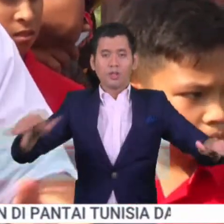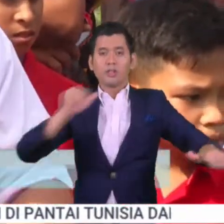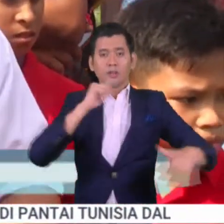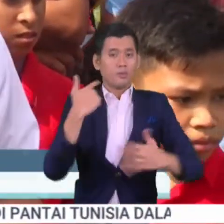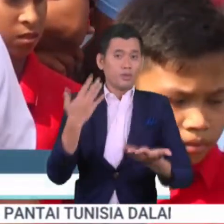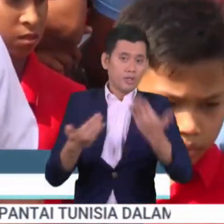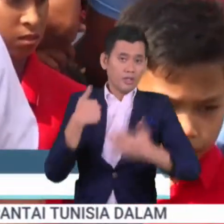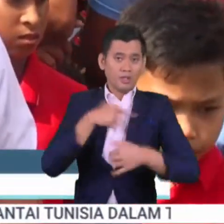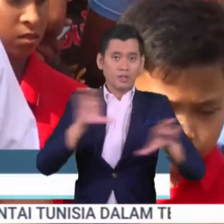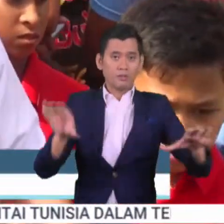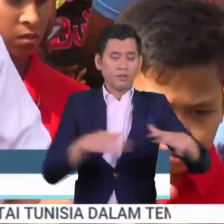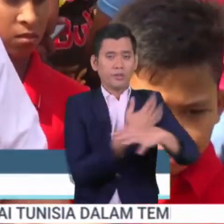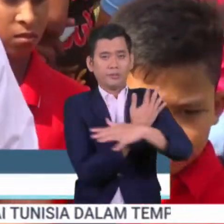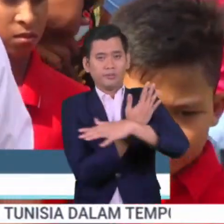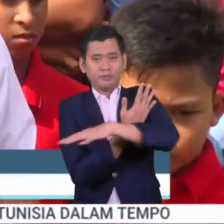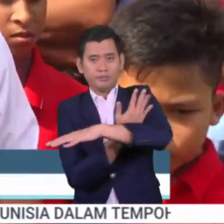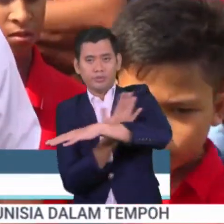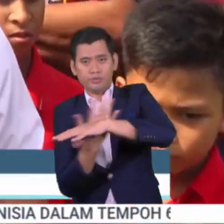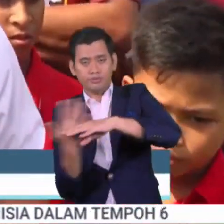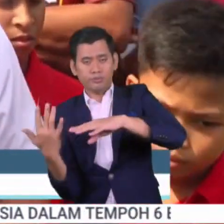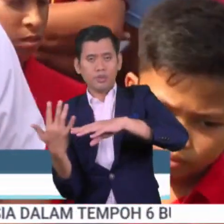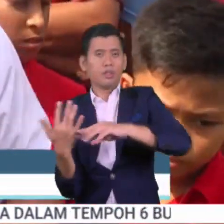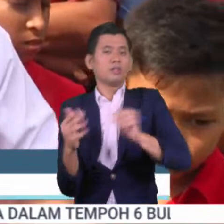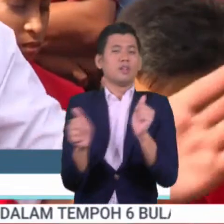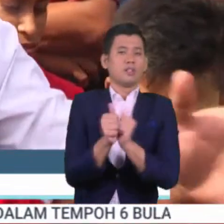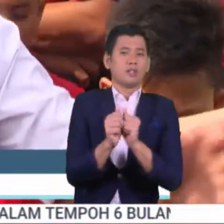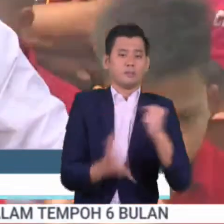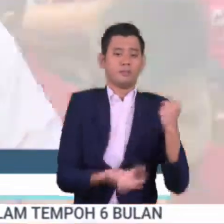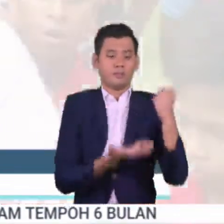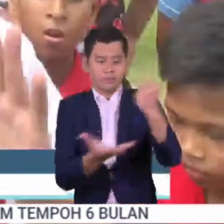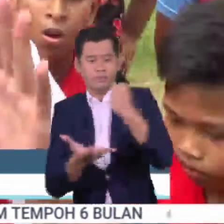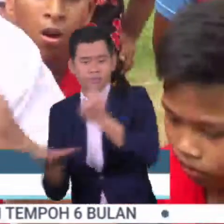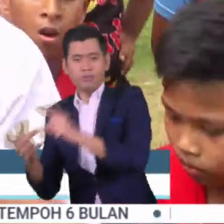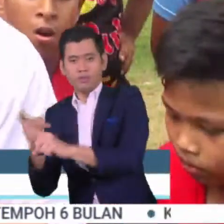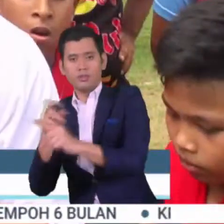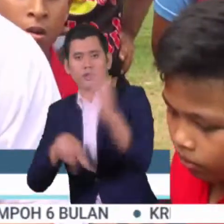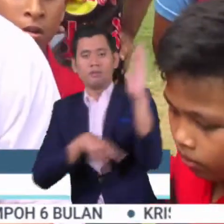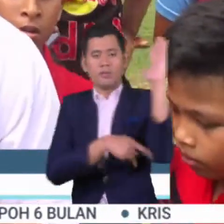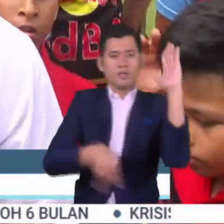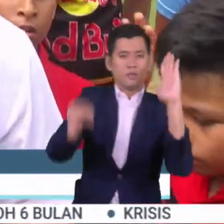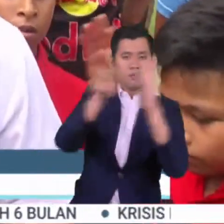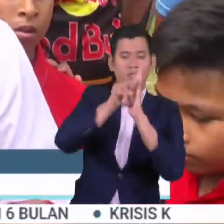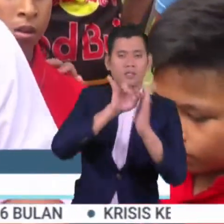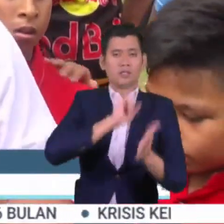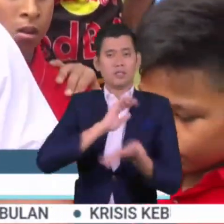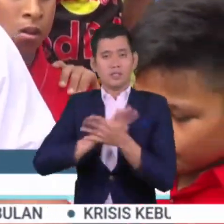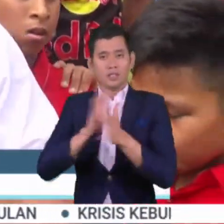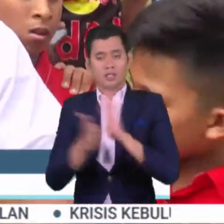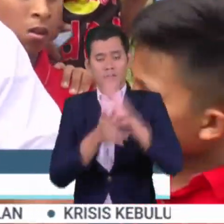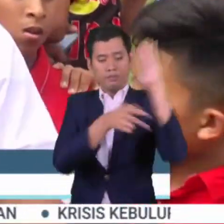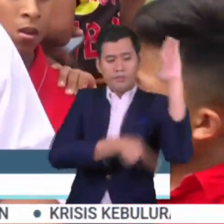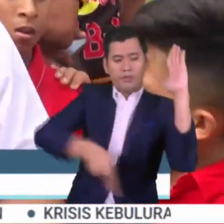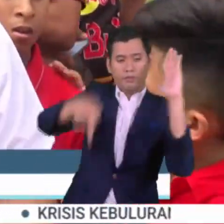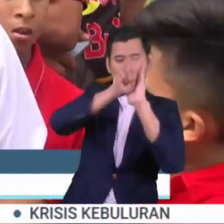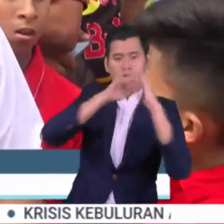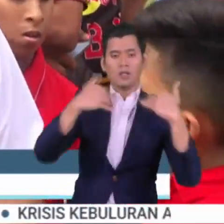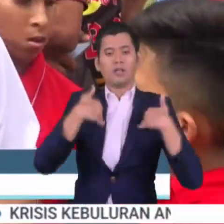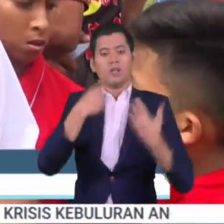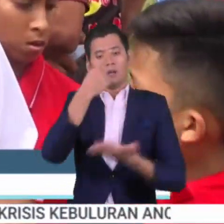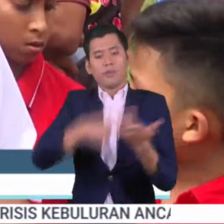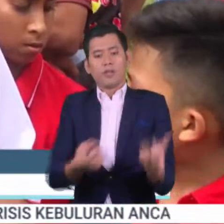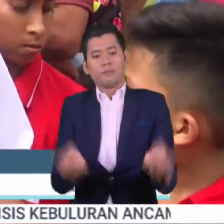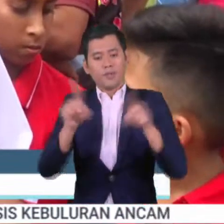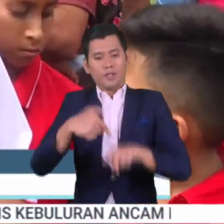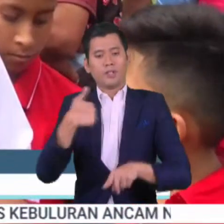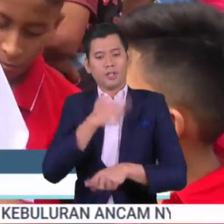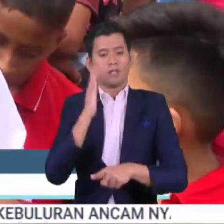Kita akan laksanakan dengan peruntukan-peruntukan parlimen yang telah sedia ada. Tanggungjawab saya sebagai ahli parlimen, apa jadi pun saya akan laksanakan